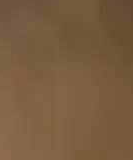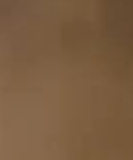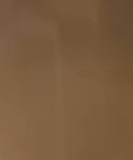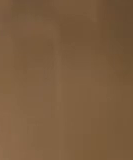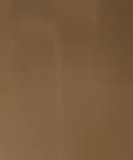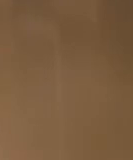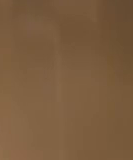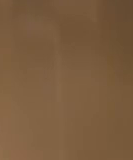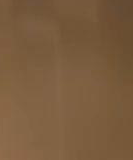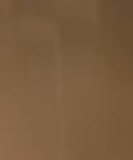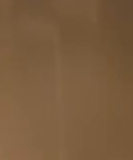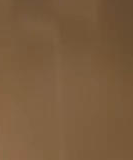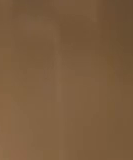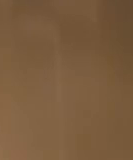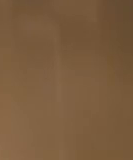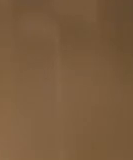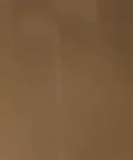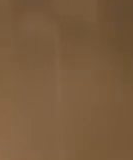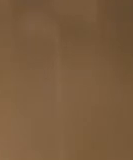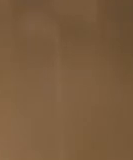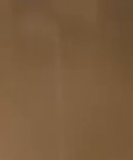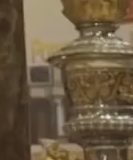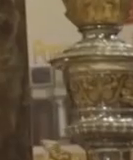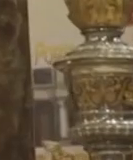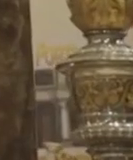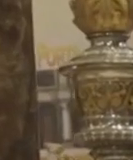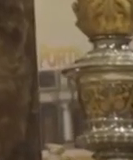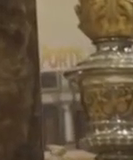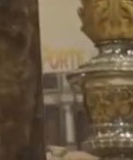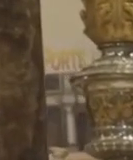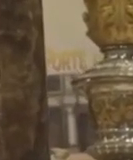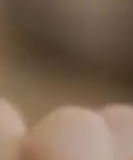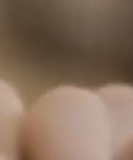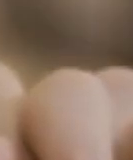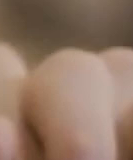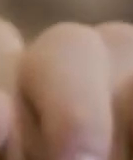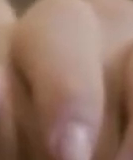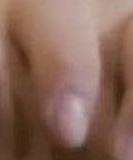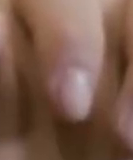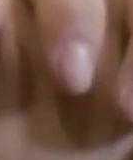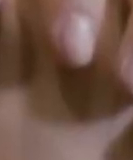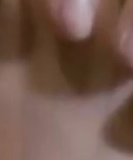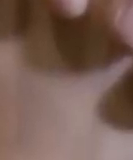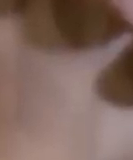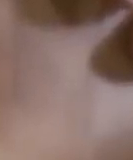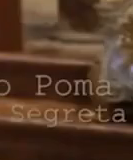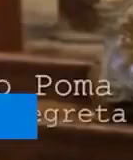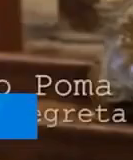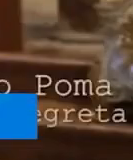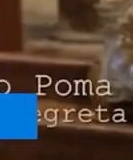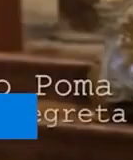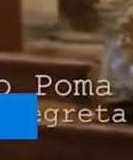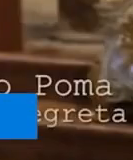no? La chiesa era il luogo dove lui attingeva nel silenzio, nella preghiera,